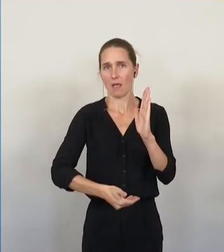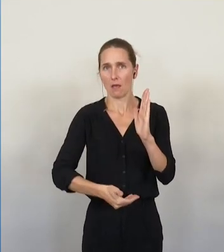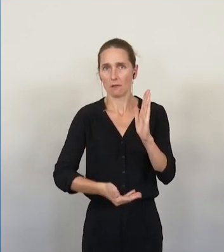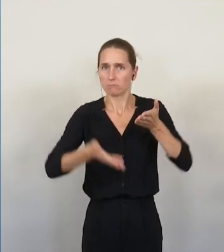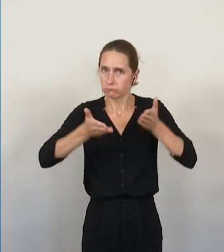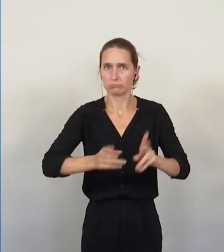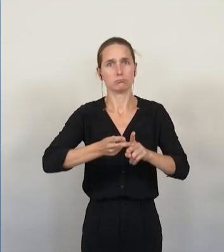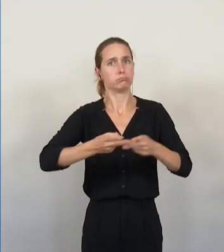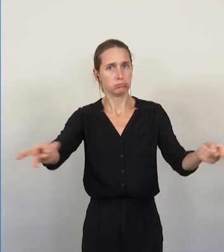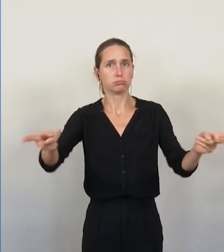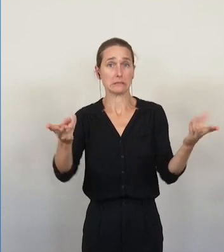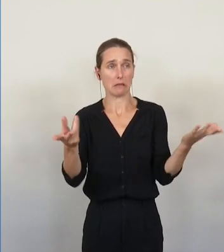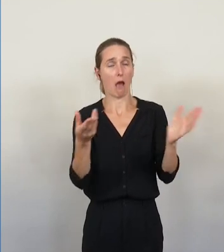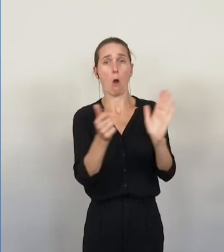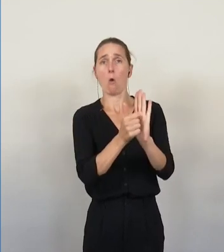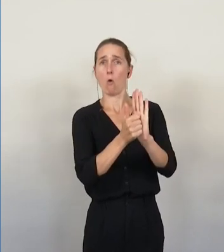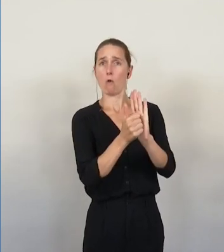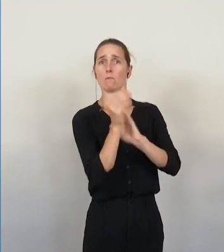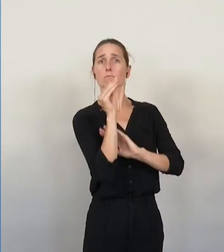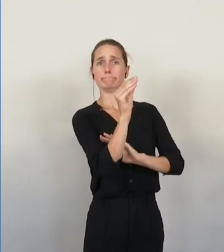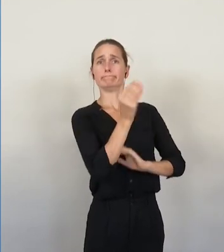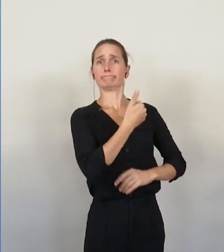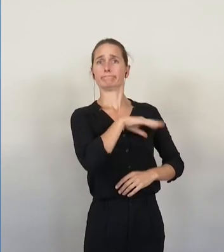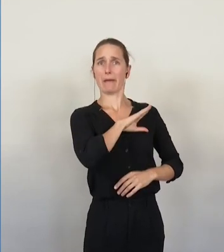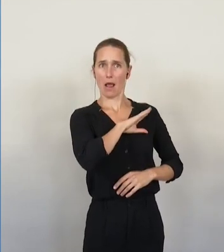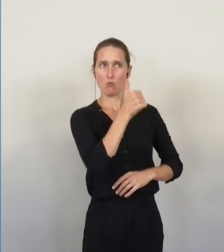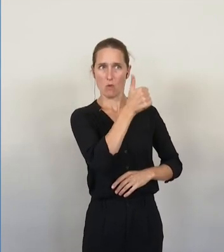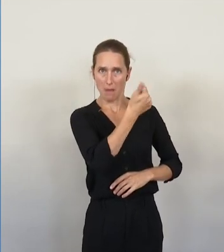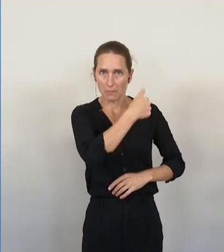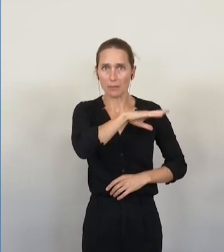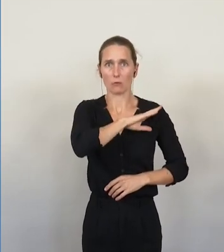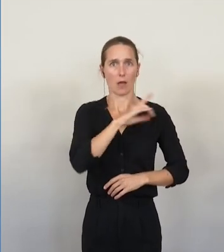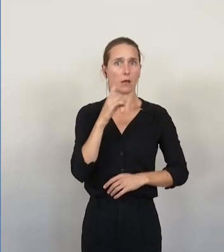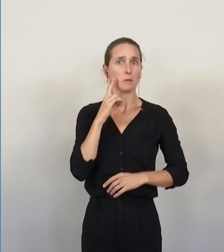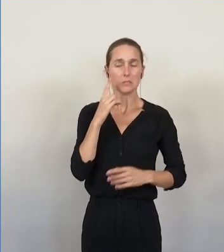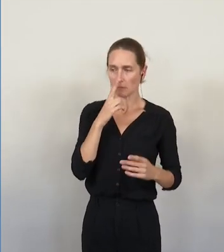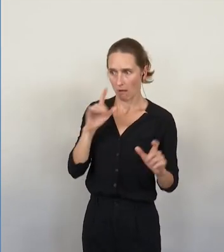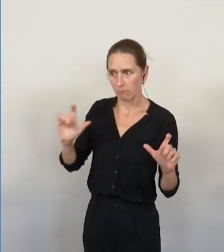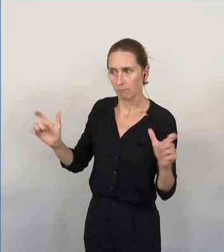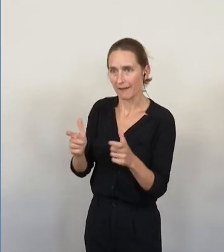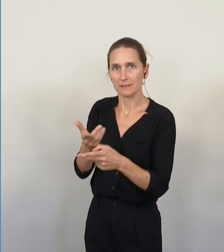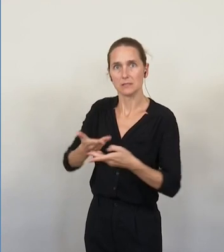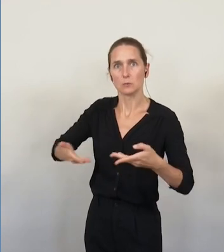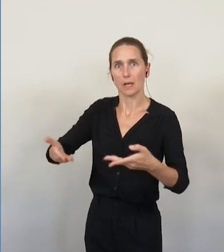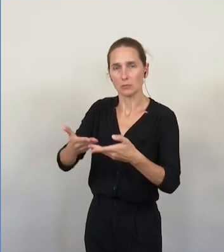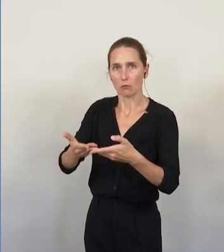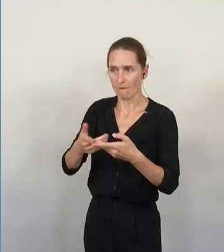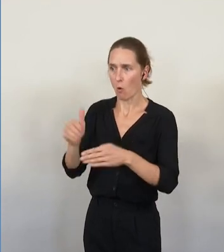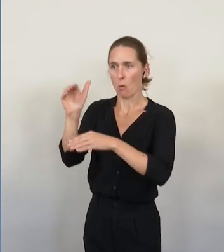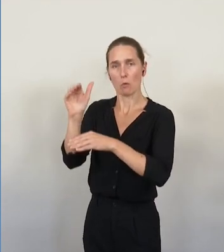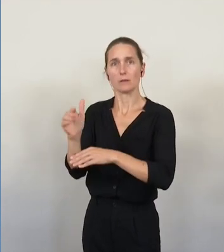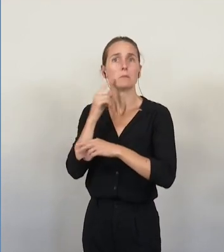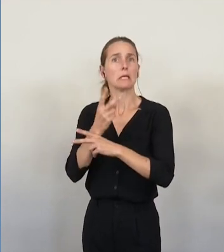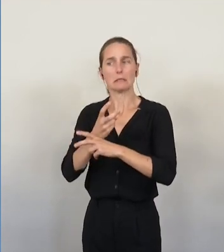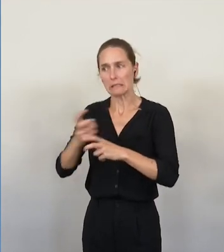d'engager le cas échéant sa responsabilité de prévenir par des précautions convenable les risques d'atteinte à la sécurité